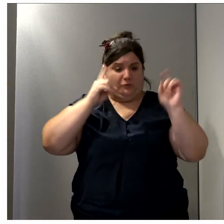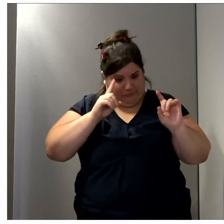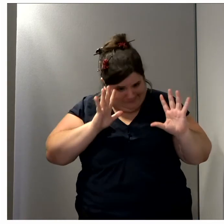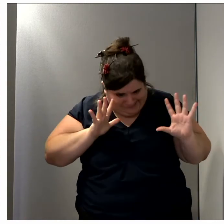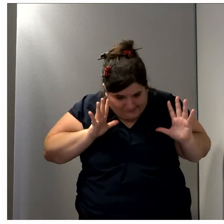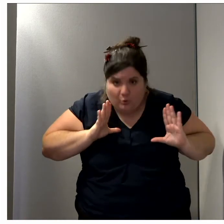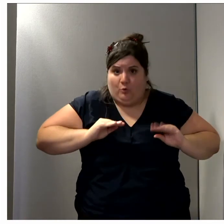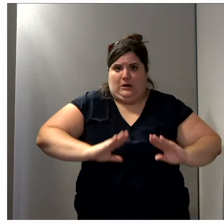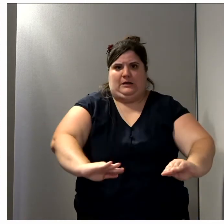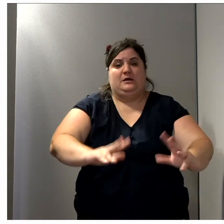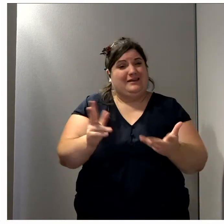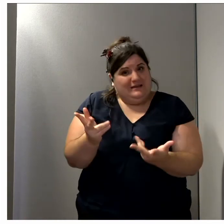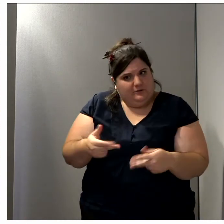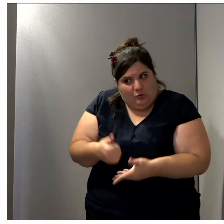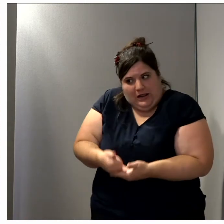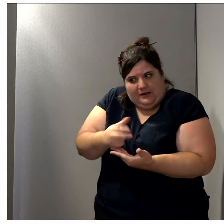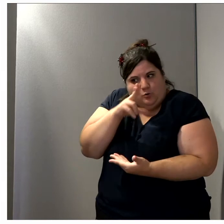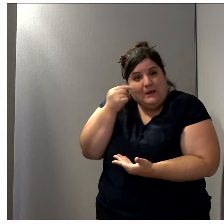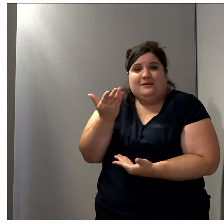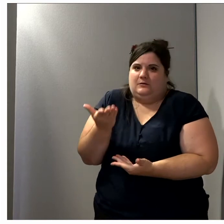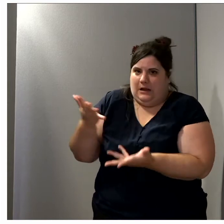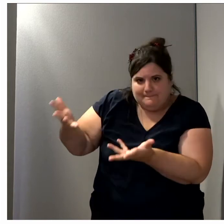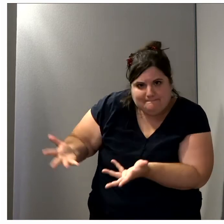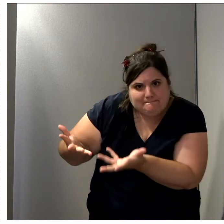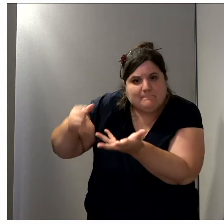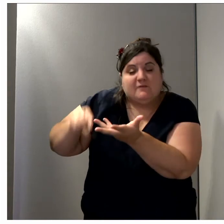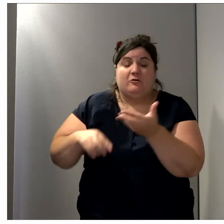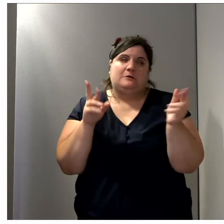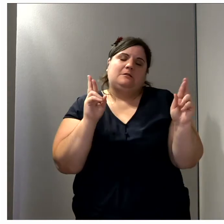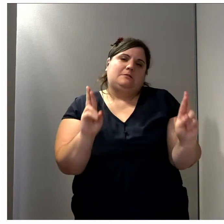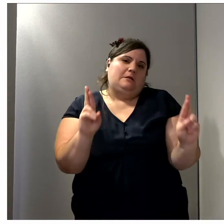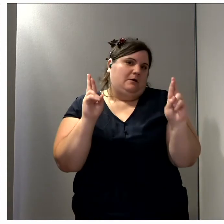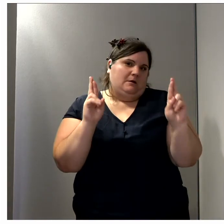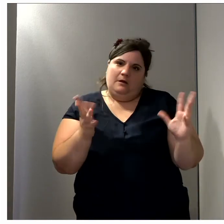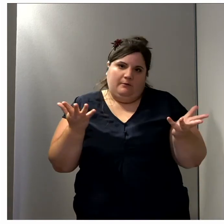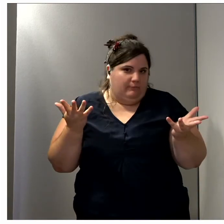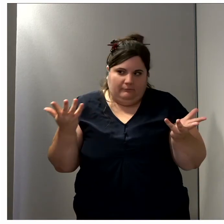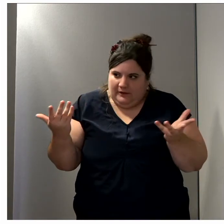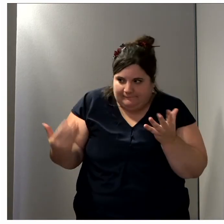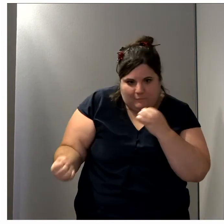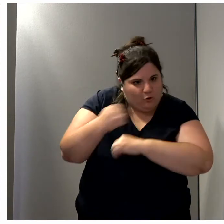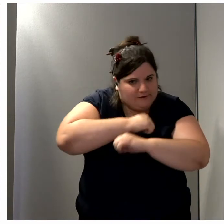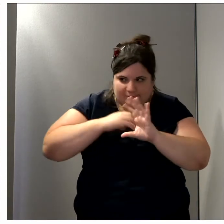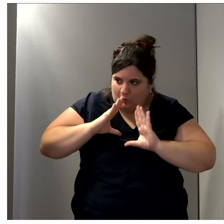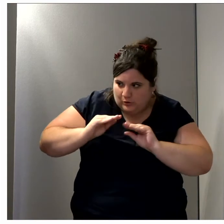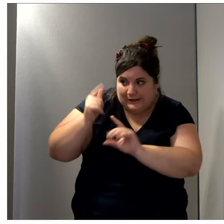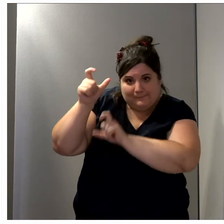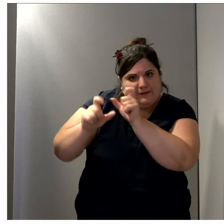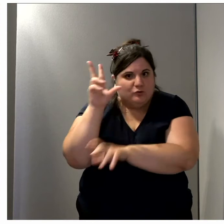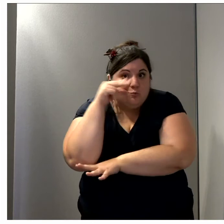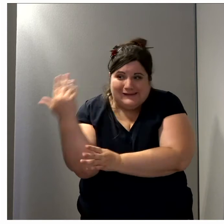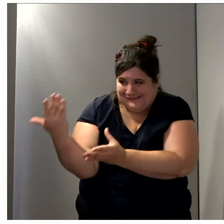je l'appelle de mes voeux à ce qu'elle soit soutenue et qu'elle puisse effectivement se mettre en œuvre dans les